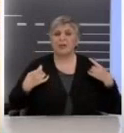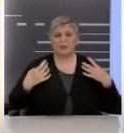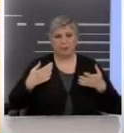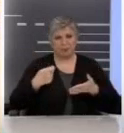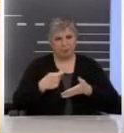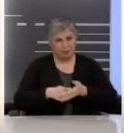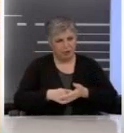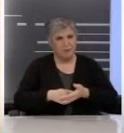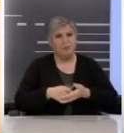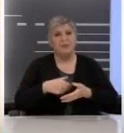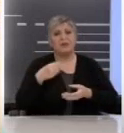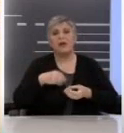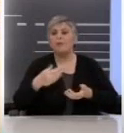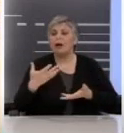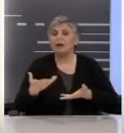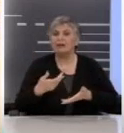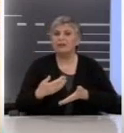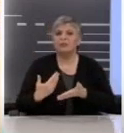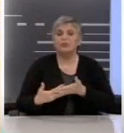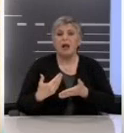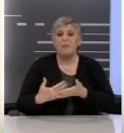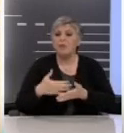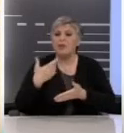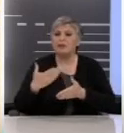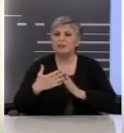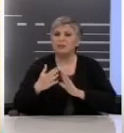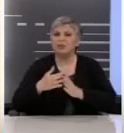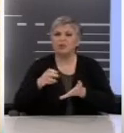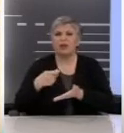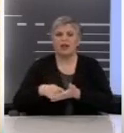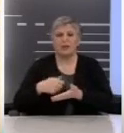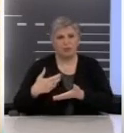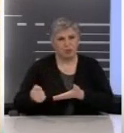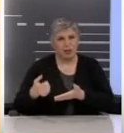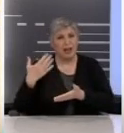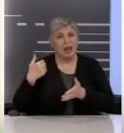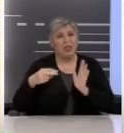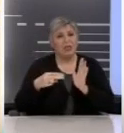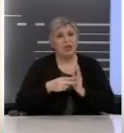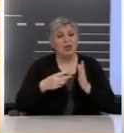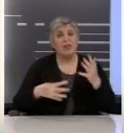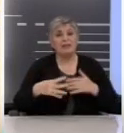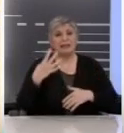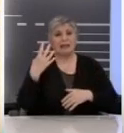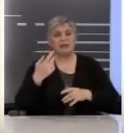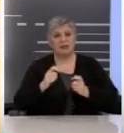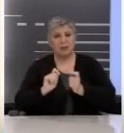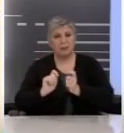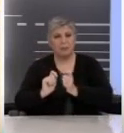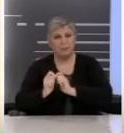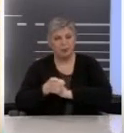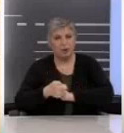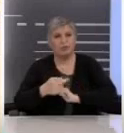Αύξηση των τεκμηρίων διαβίωσης, επιπλέον 220 εκατομμύρια. Το 2014, φορολογική μεταρρύθμιση,